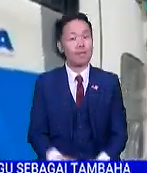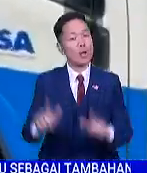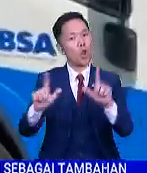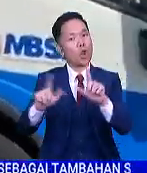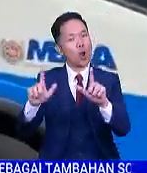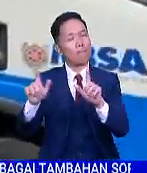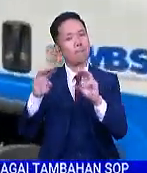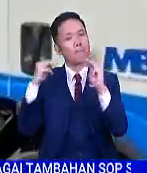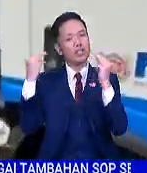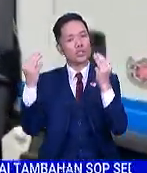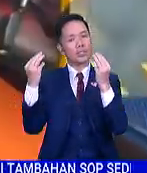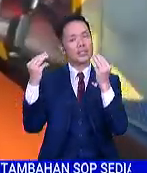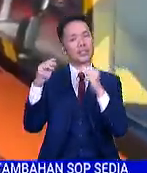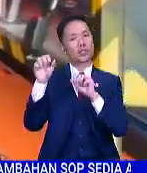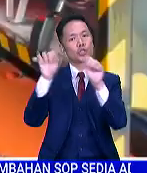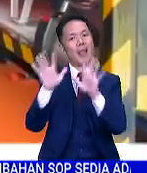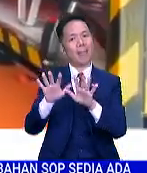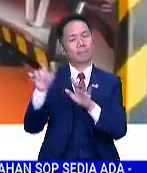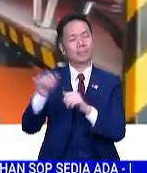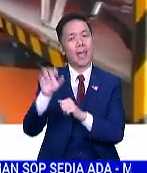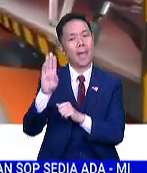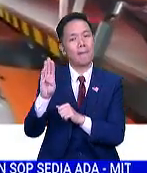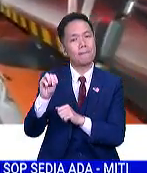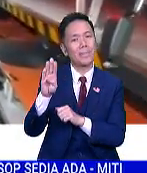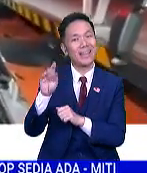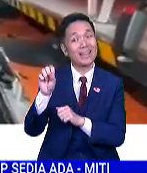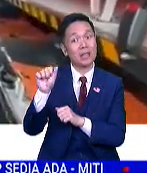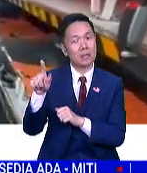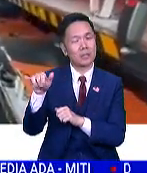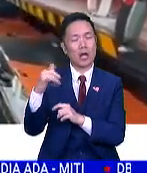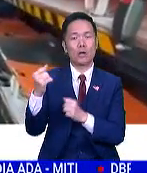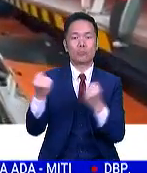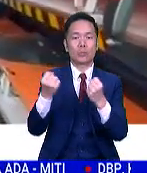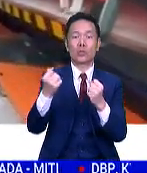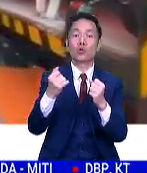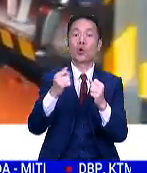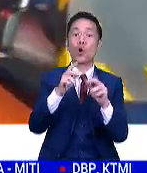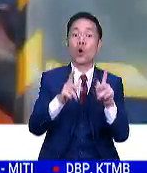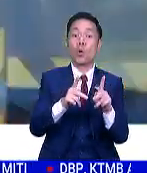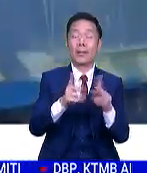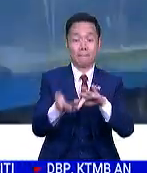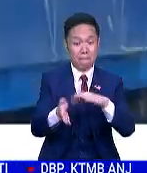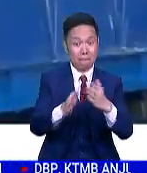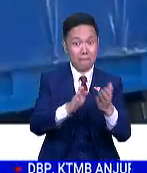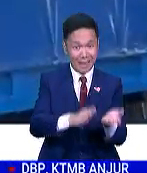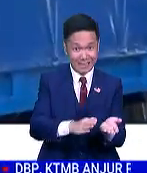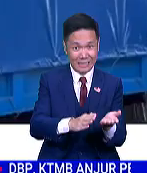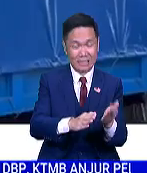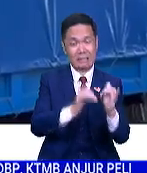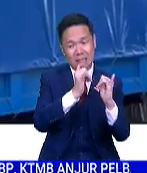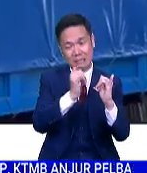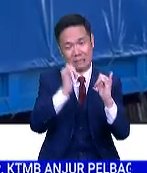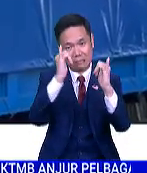lori milik Majlis Bandaraya Shah Alam MBSA diubah suai menjadi kenderaan membawa jenazah pesakit COVID-19.